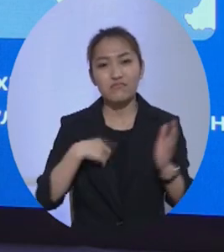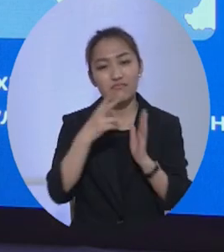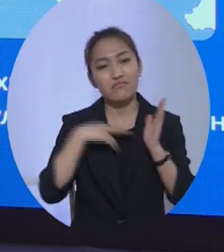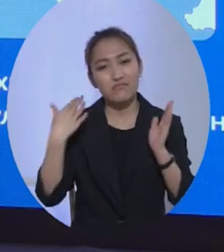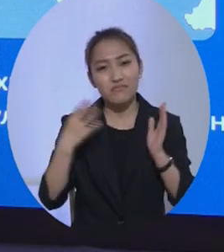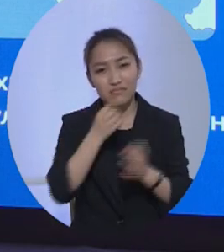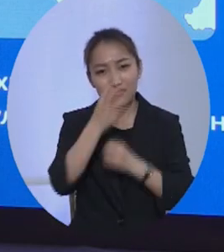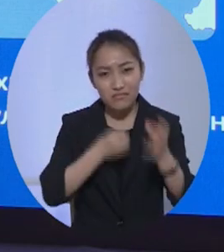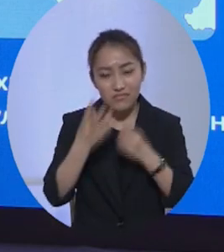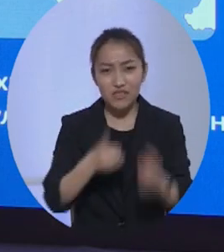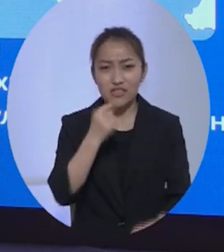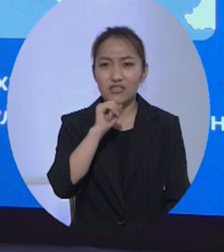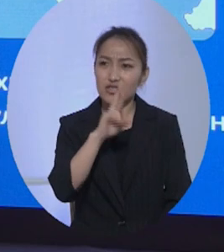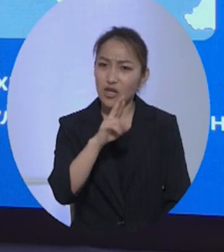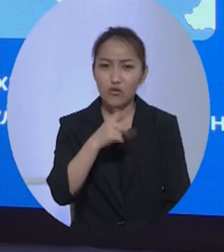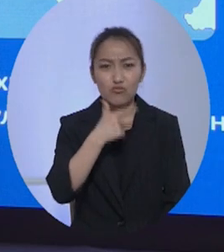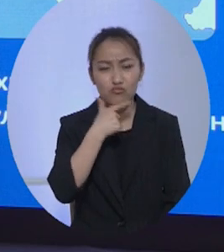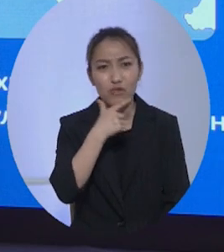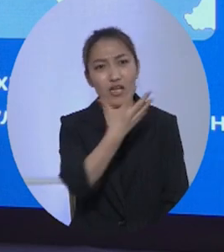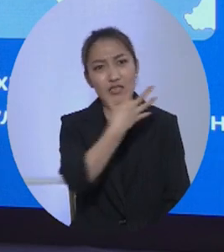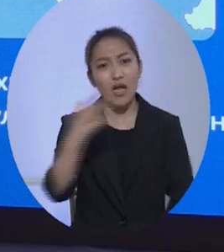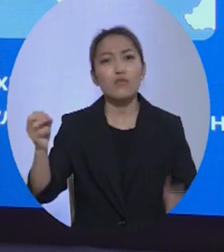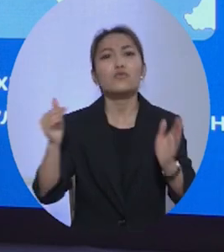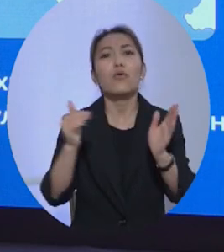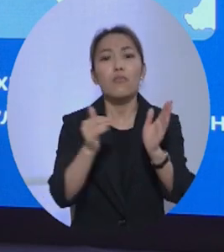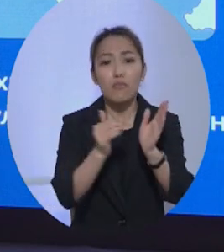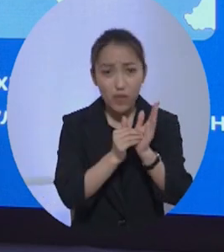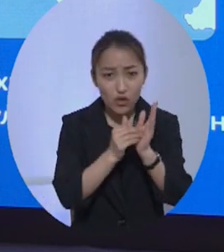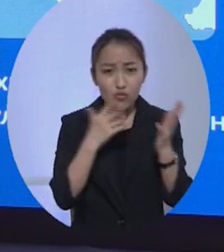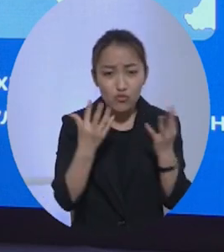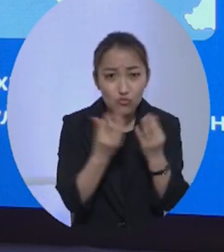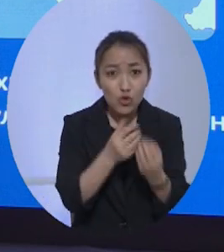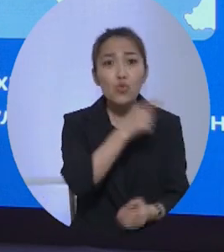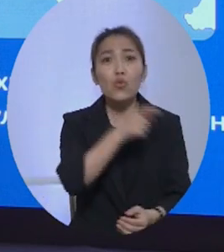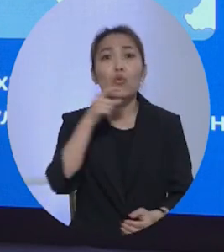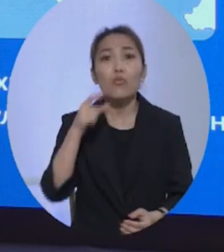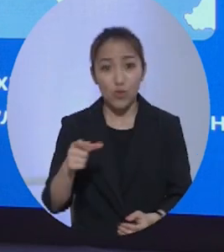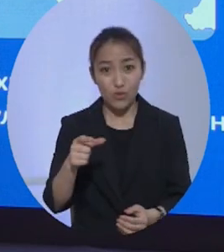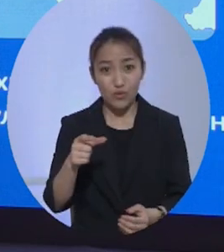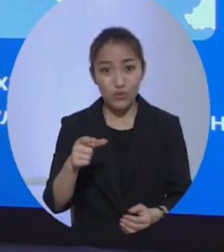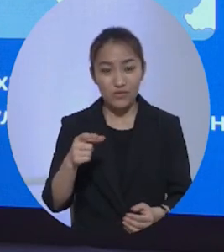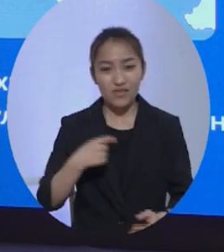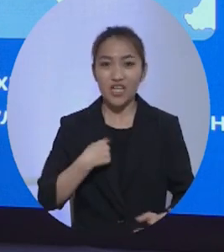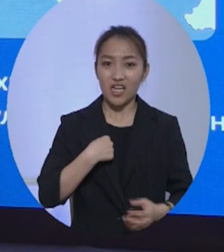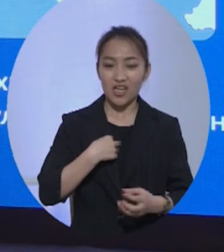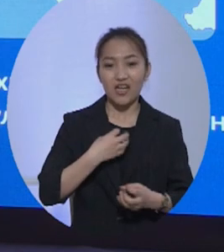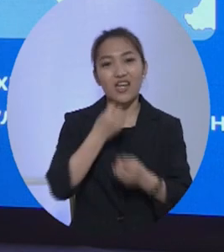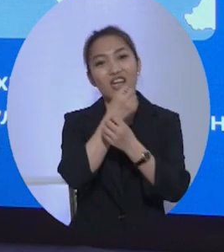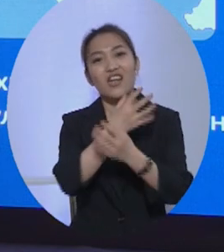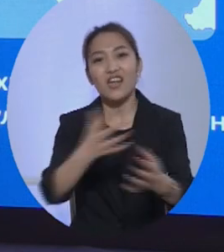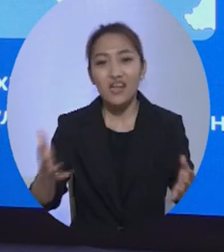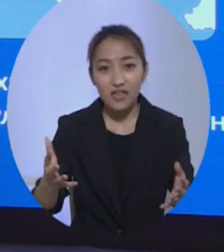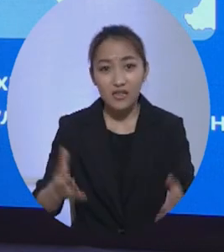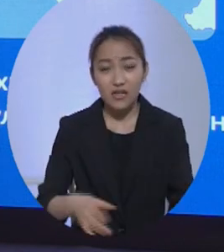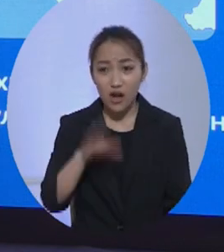сайн хурхгүй 500 мянган хүнтэй монголчууд гэж хэлэхэд уучлаарай утга огшоо та алдчихв 5 сая юу гэж асууж